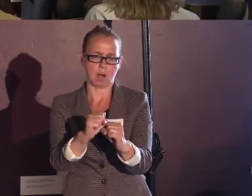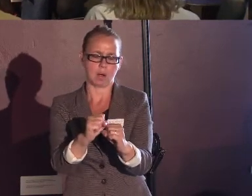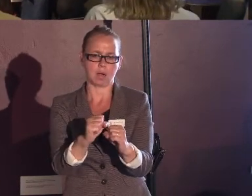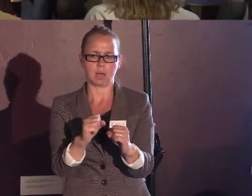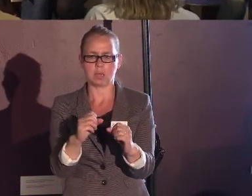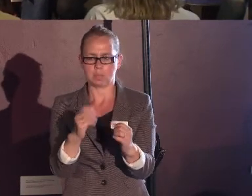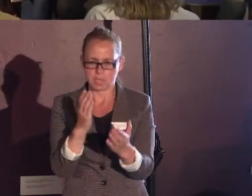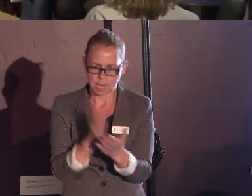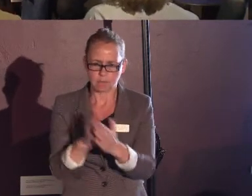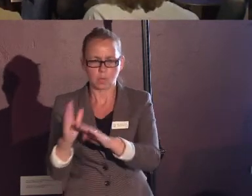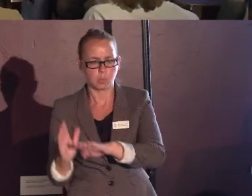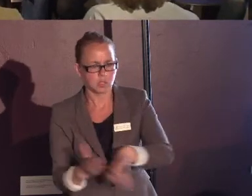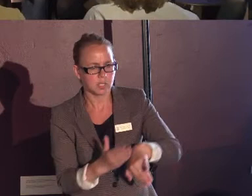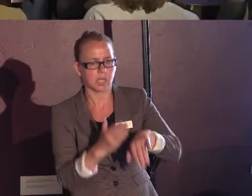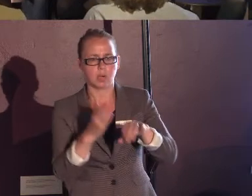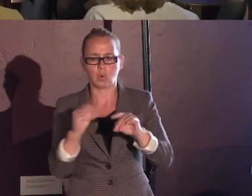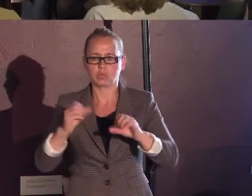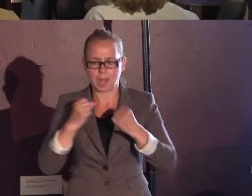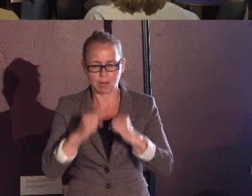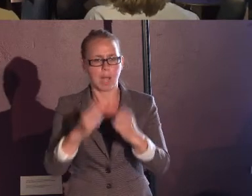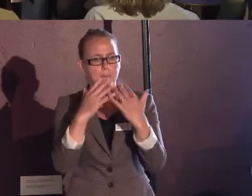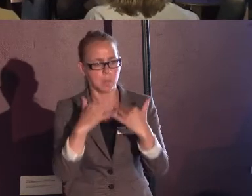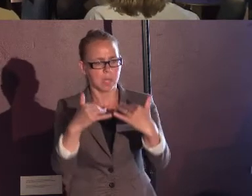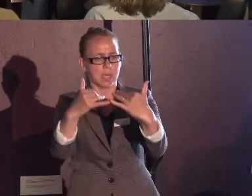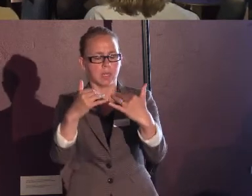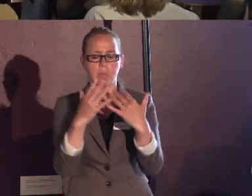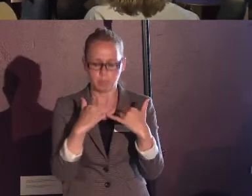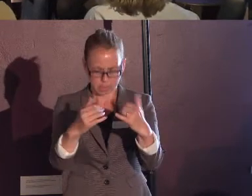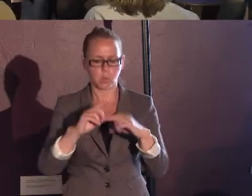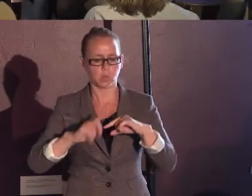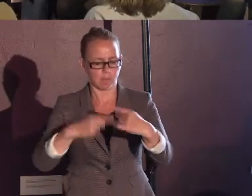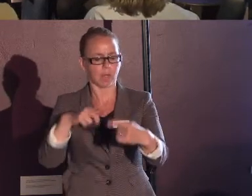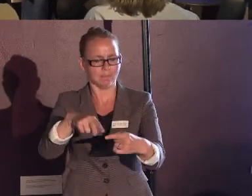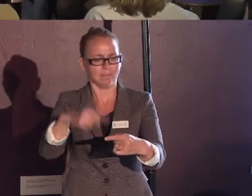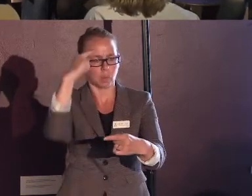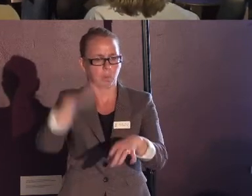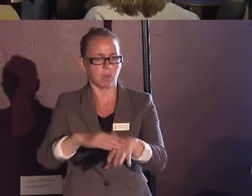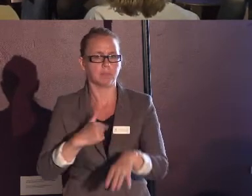att producera och att visa och att engagera publiken. Så publikutveckling, tror jag. Mm.